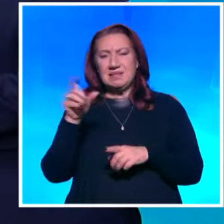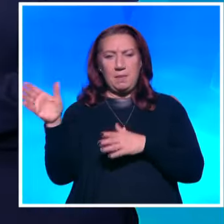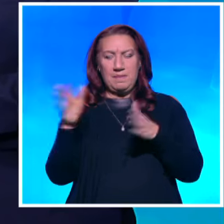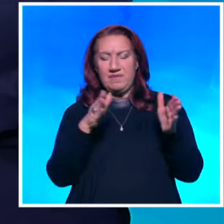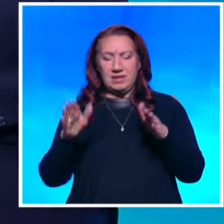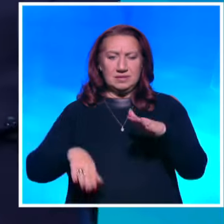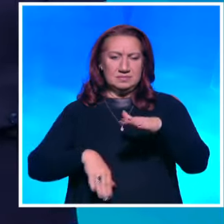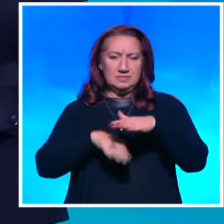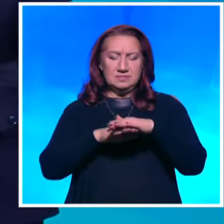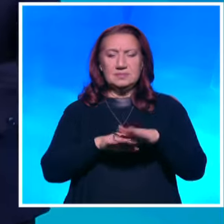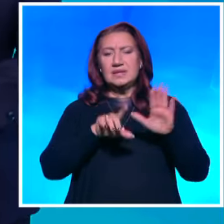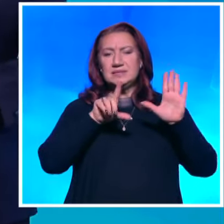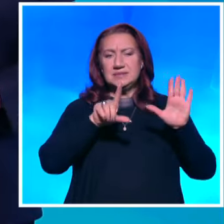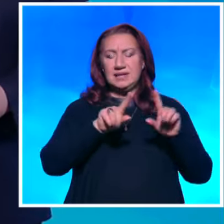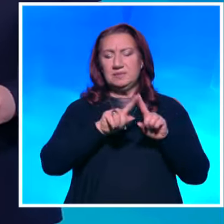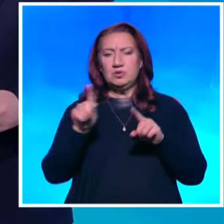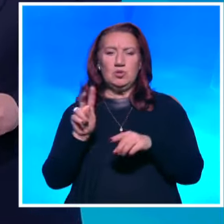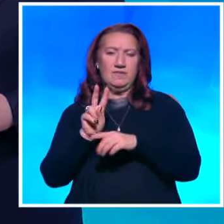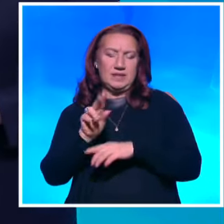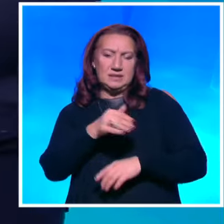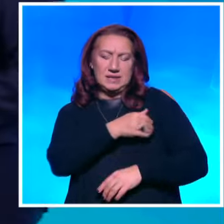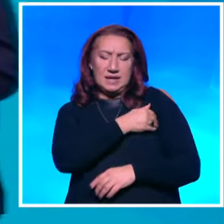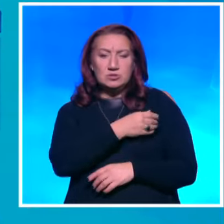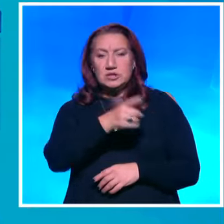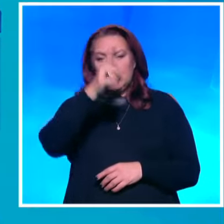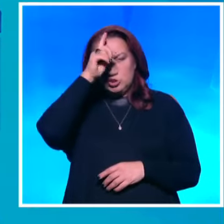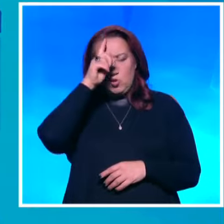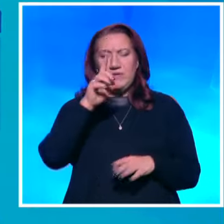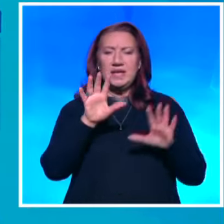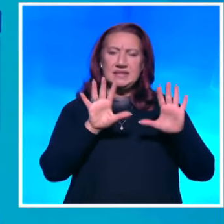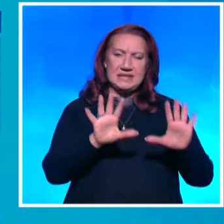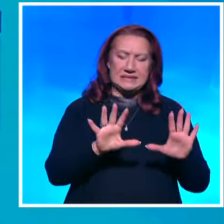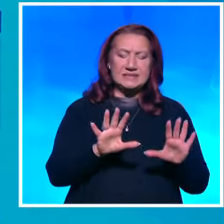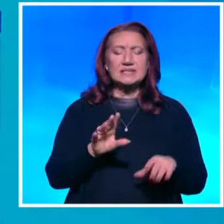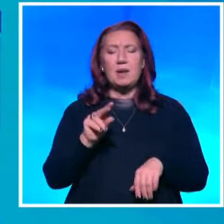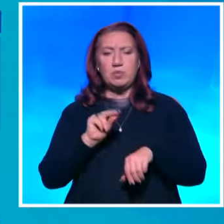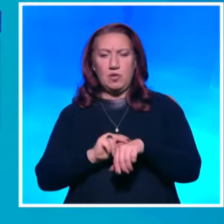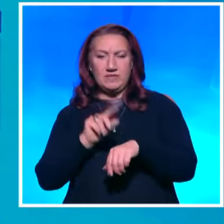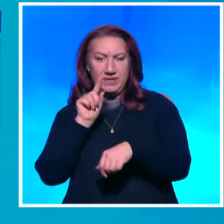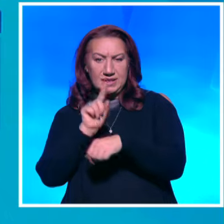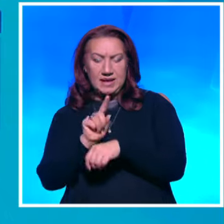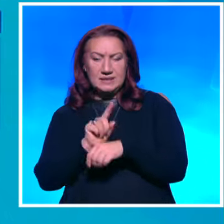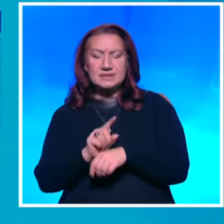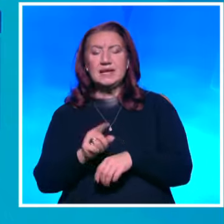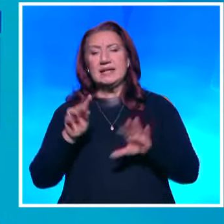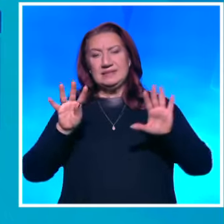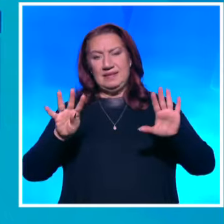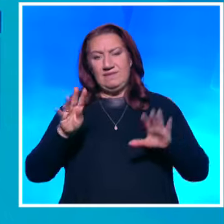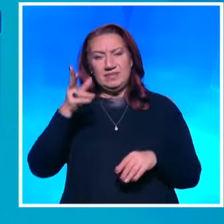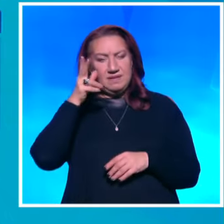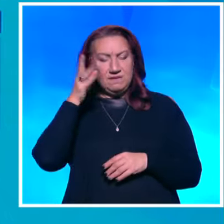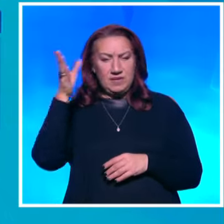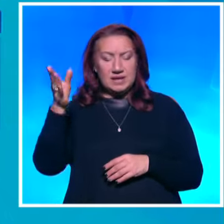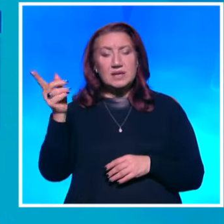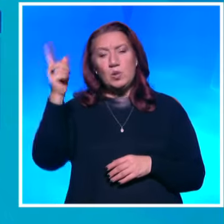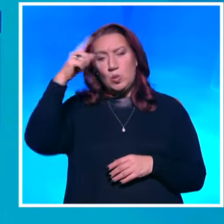между 7 и 12 градуса. В столицата около 10-11 градуса в Пловдив и 9 максимална температура във Варна.